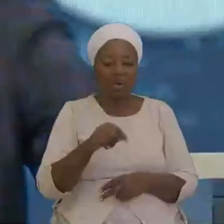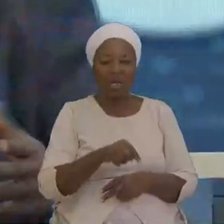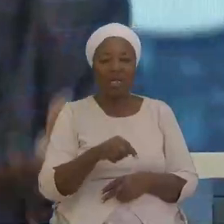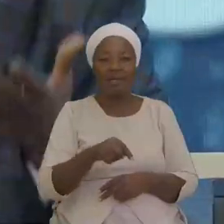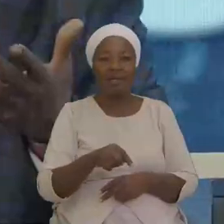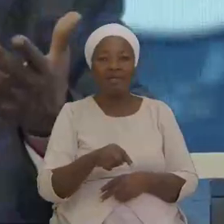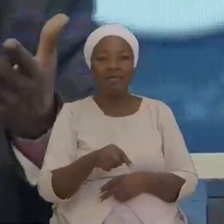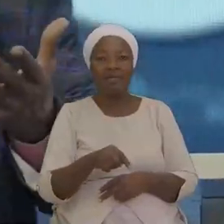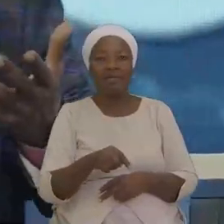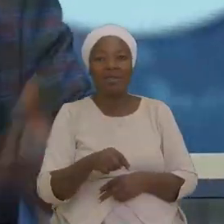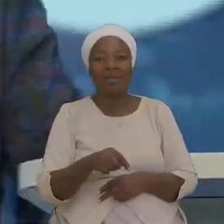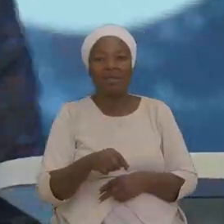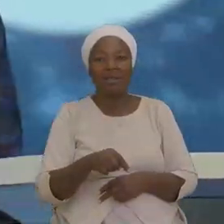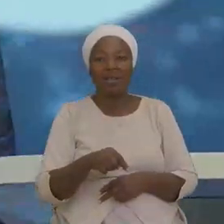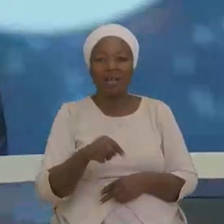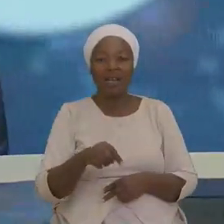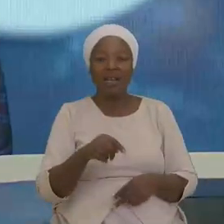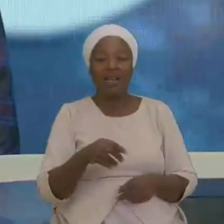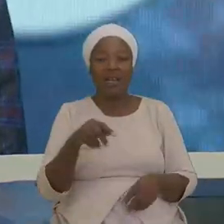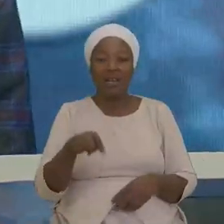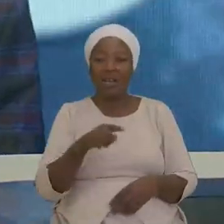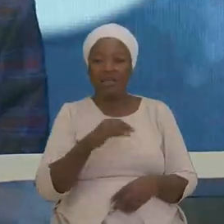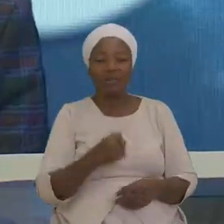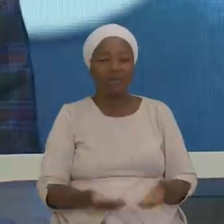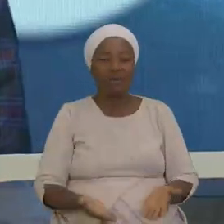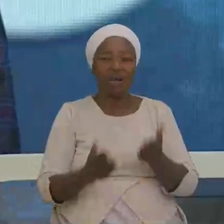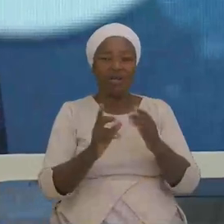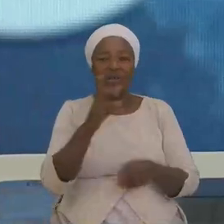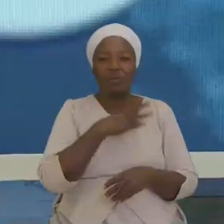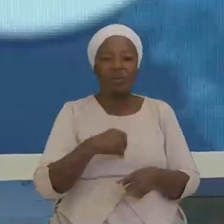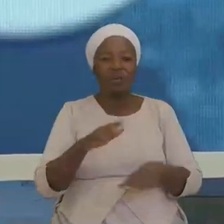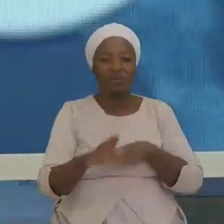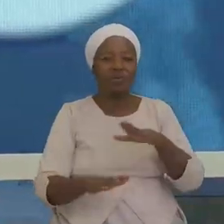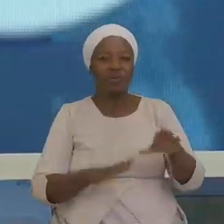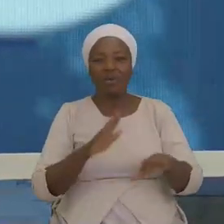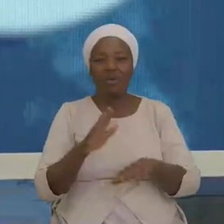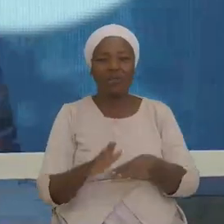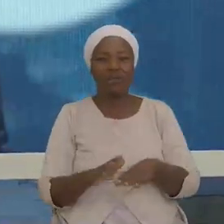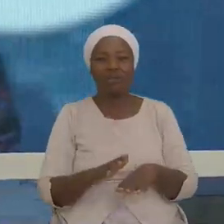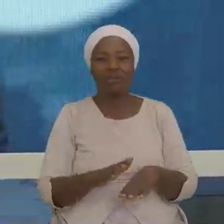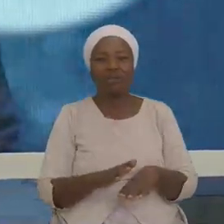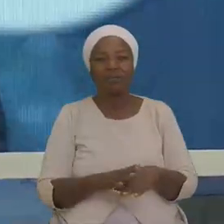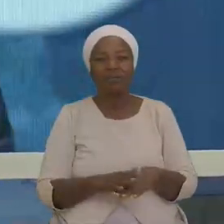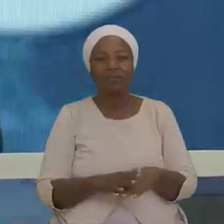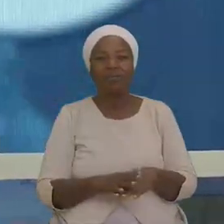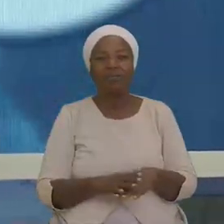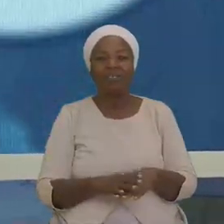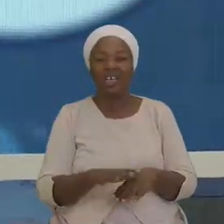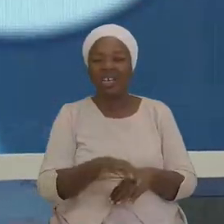Tes pieds paralysés recevront la force et tu te lèveras pour marcher au nom de